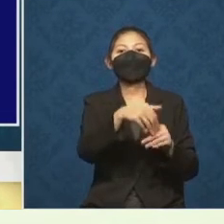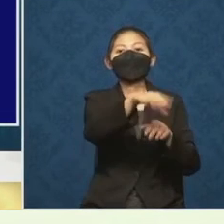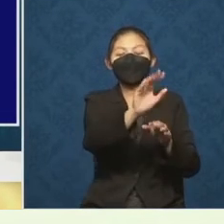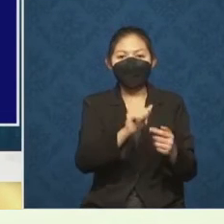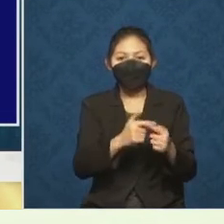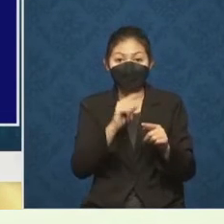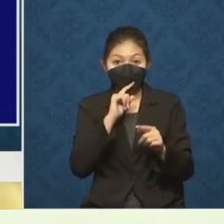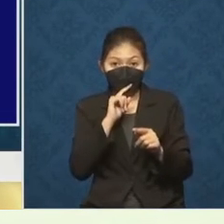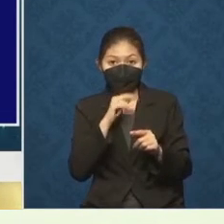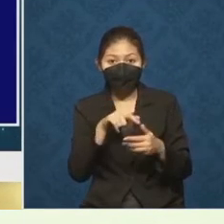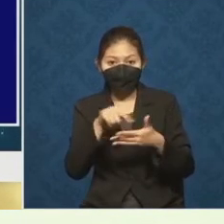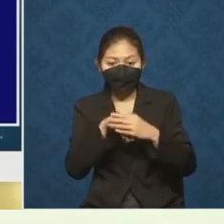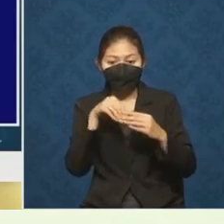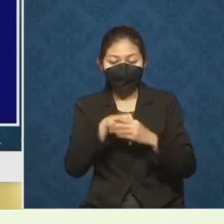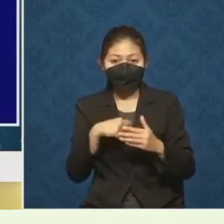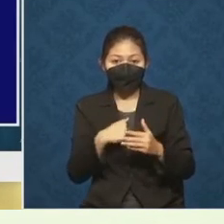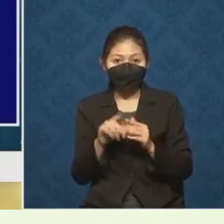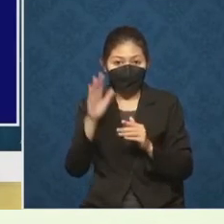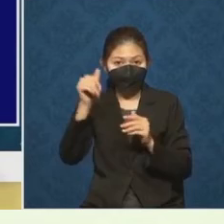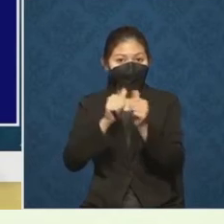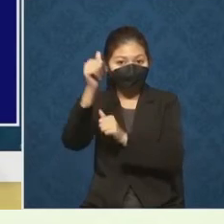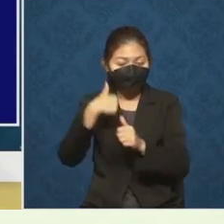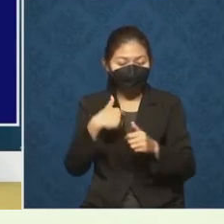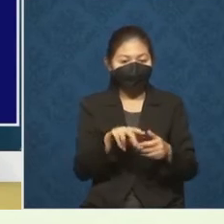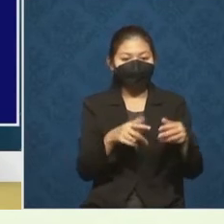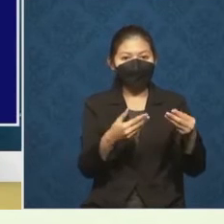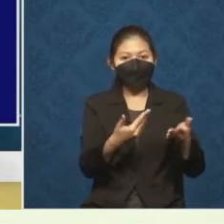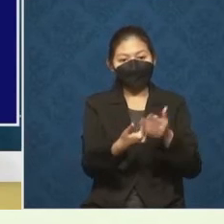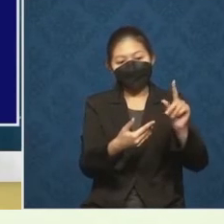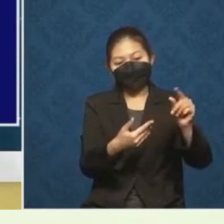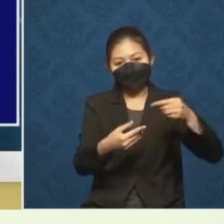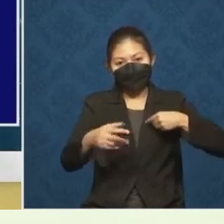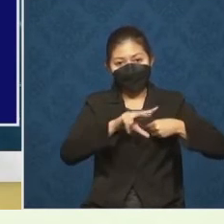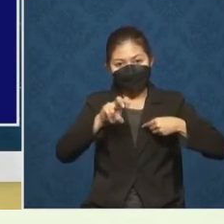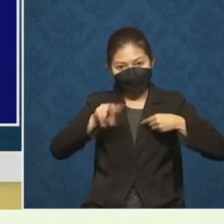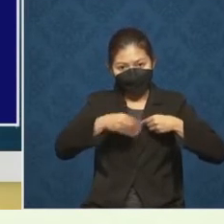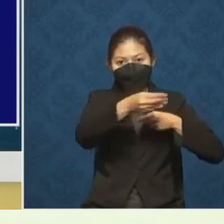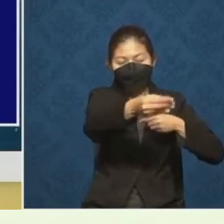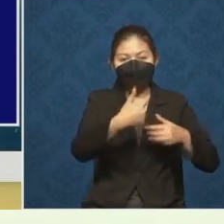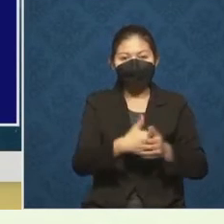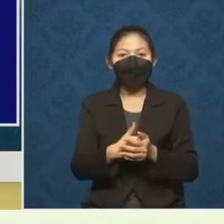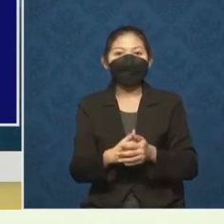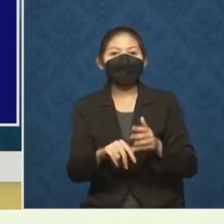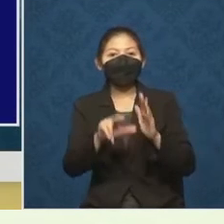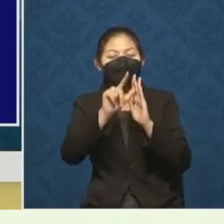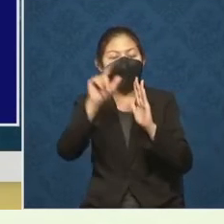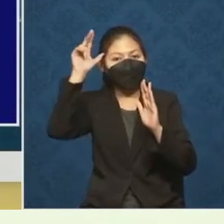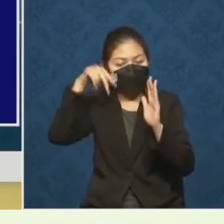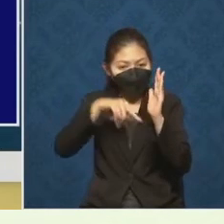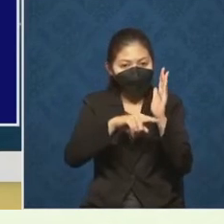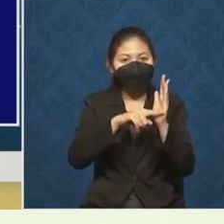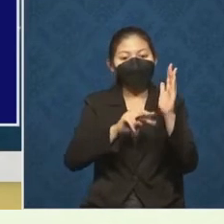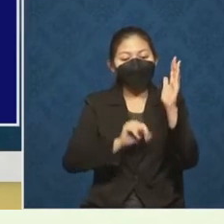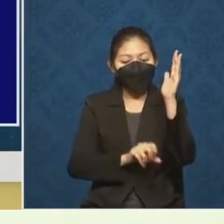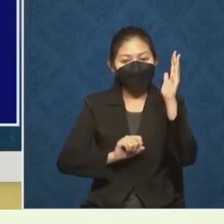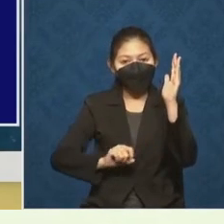ลือกได้ก็เอาไป300นะแต่ที่ลำปางนครศรีนะฮะที่สมุทรปราการโอ้ย